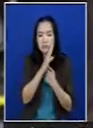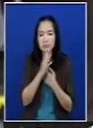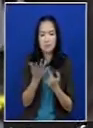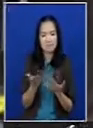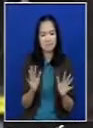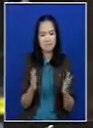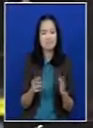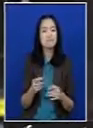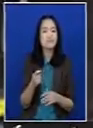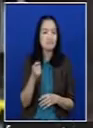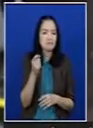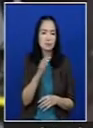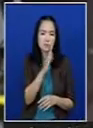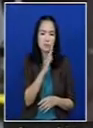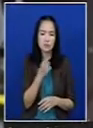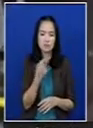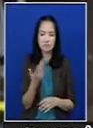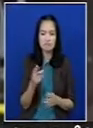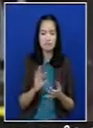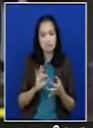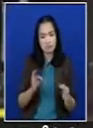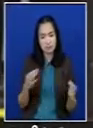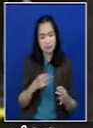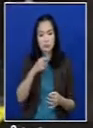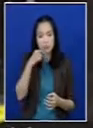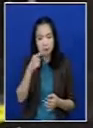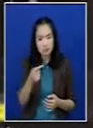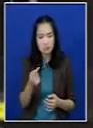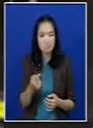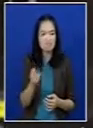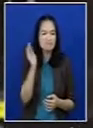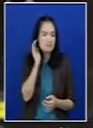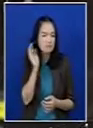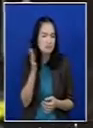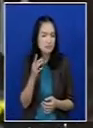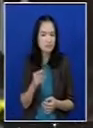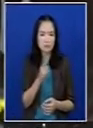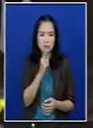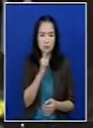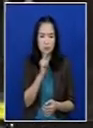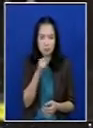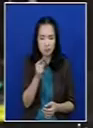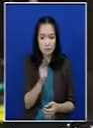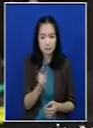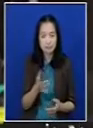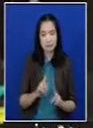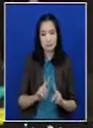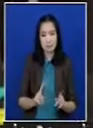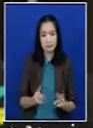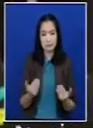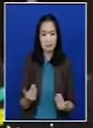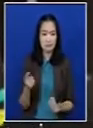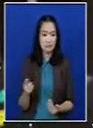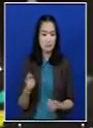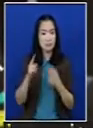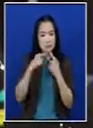ใจว่าไม่ใช่เรื่องโกหกอย่างเดียวเข้าใจว่าเป็นเรื่องของการพูดไร้ซึ่งความน่าเชื่อถือไร้สัจจะแต่คนที่ออกมาพูดอยู่ในสถ